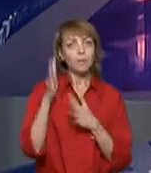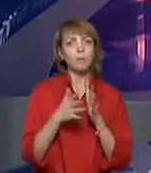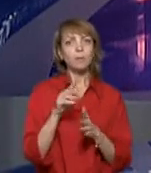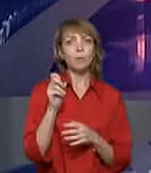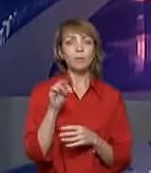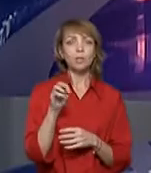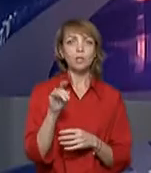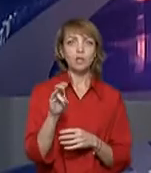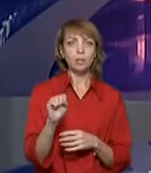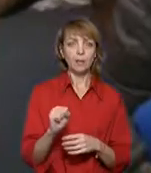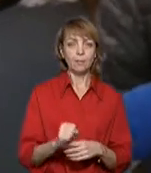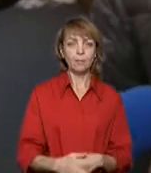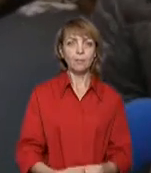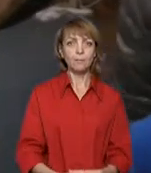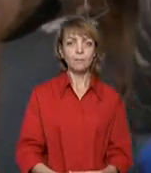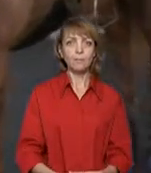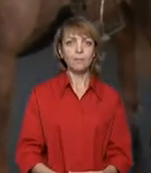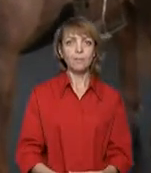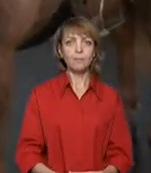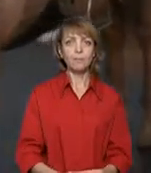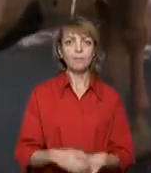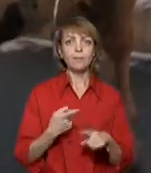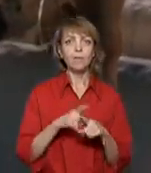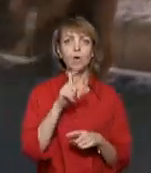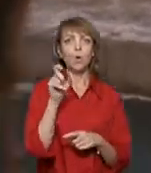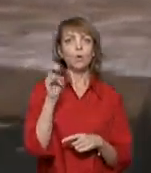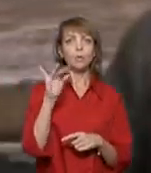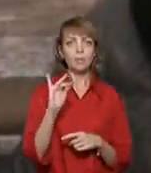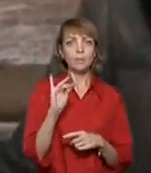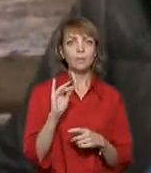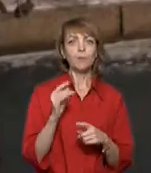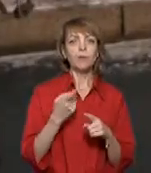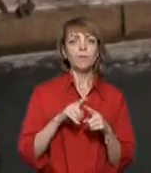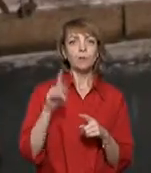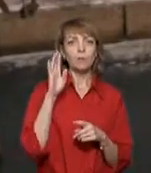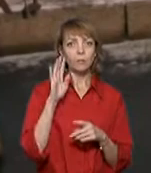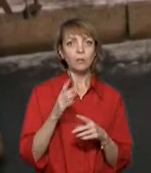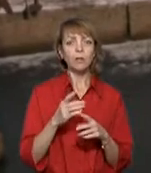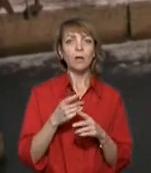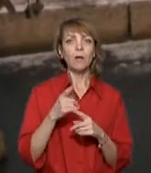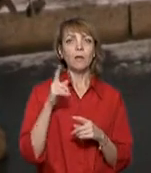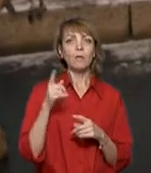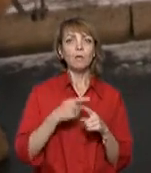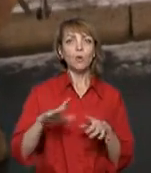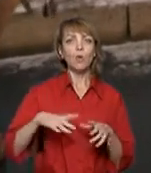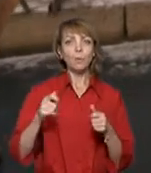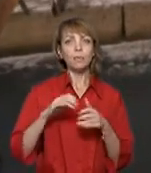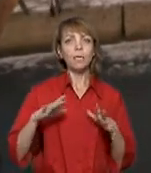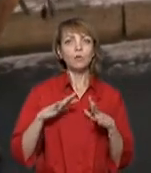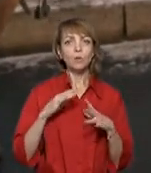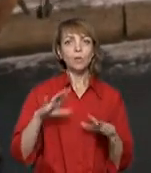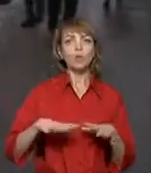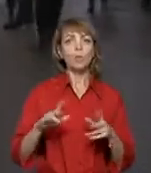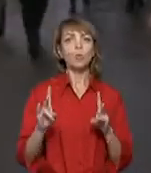дізнавалась Маргарита Дешкіна. Це Хозі. Хозі – хозяйка. Анна Боровик на цій кобилі тренується у